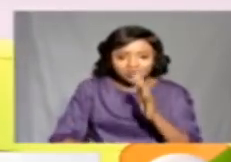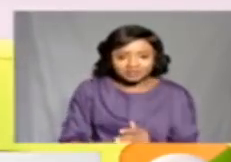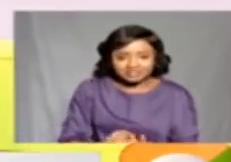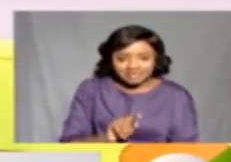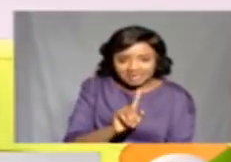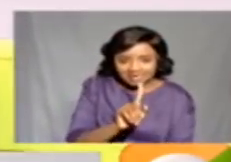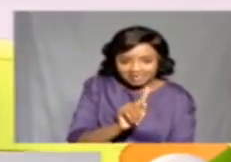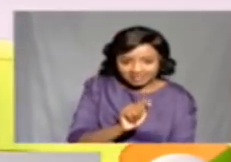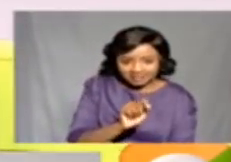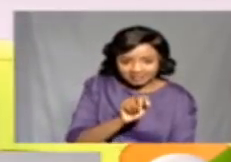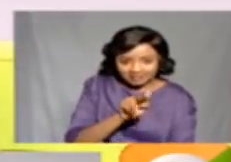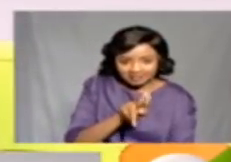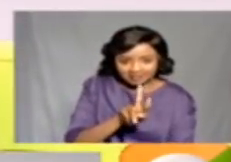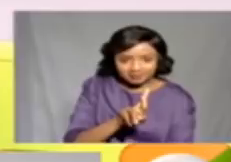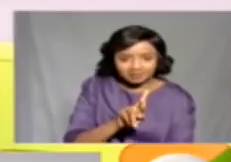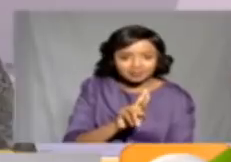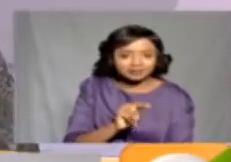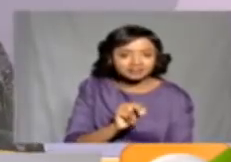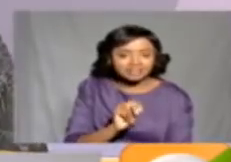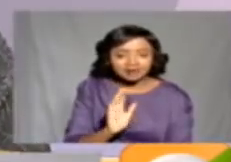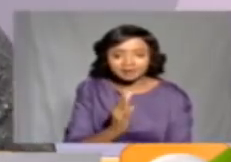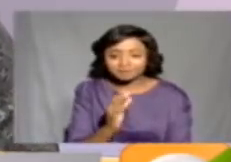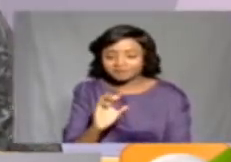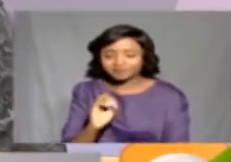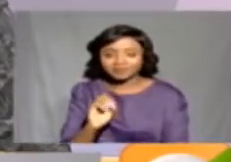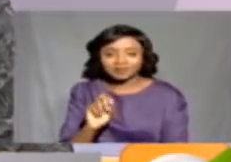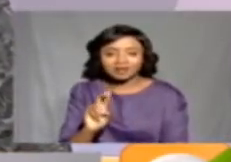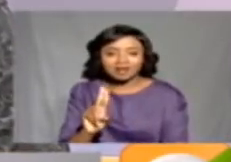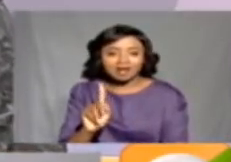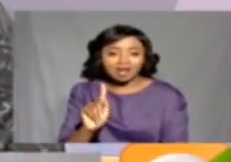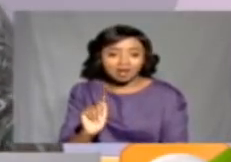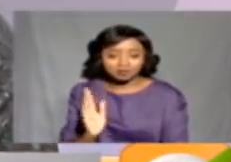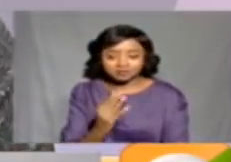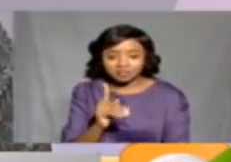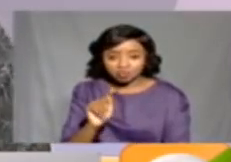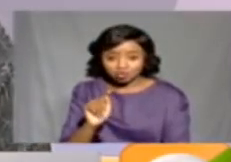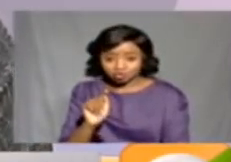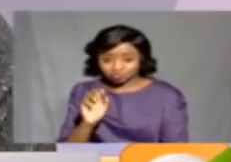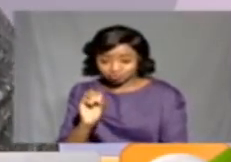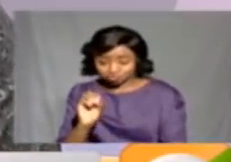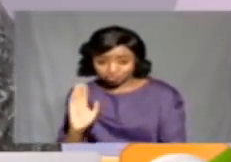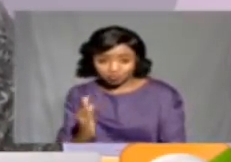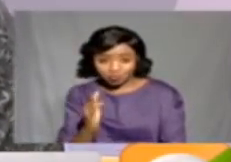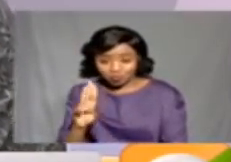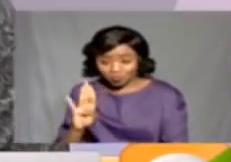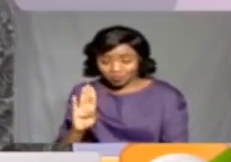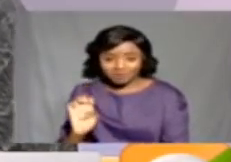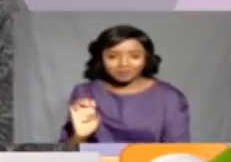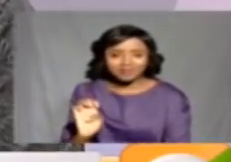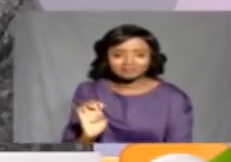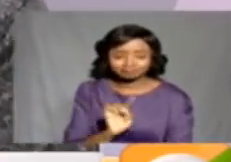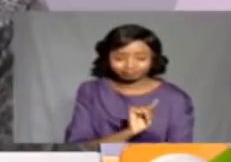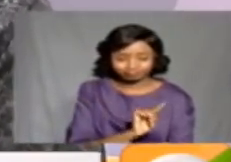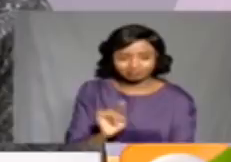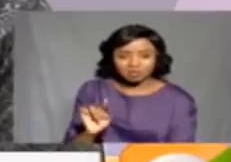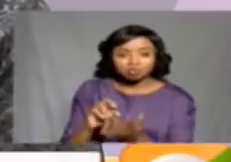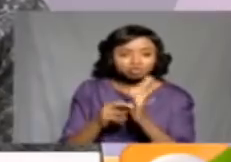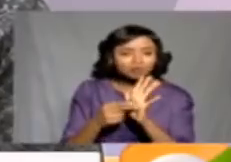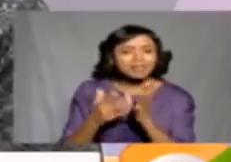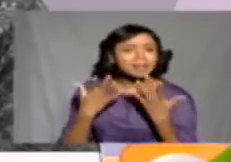Turn out to be. Pia kwenye msimu huu kumbuka wale wanaoitwa manabii walisemekana kwamba unabii wao ni kwa sababu